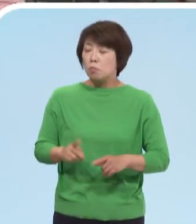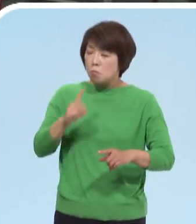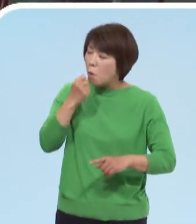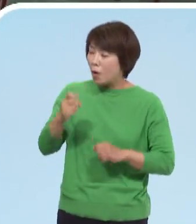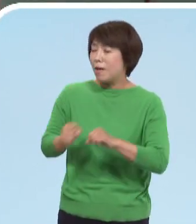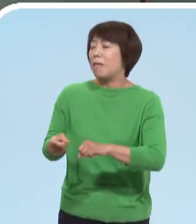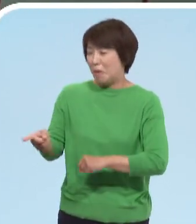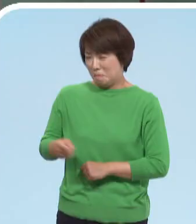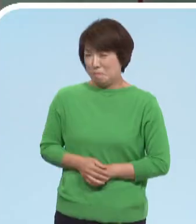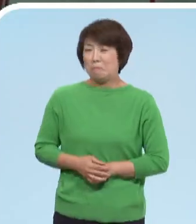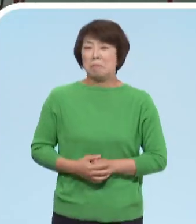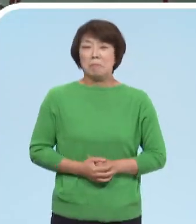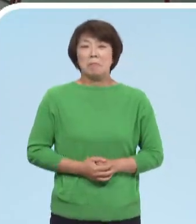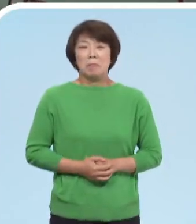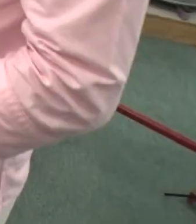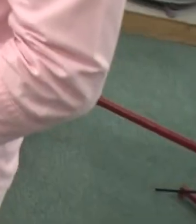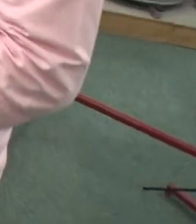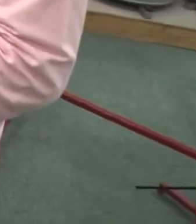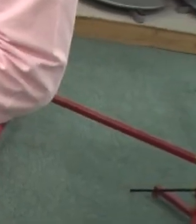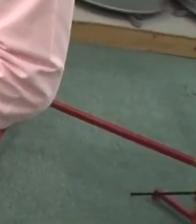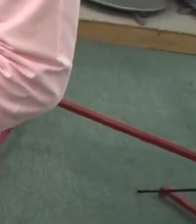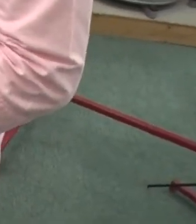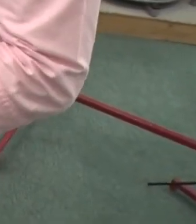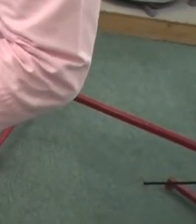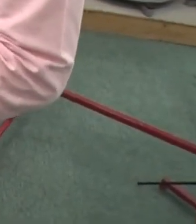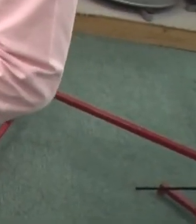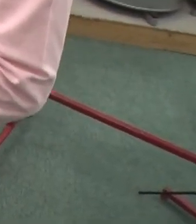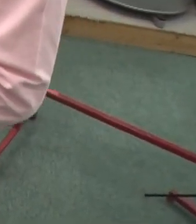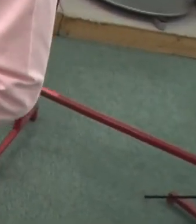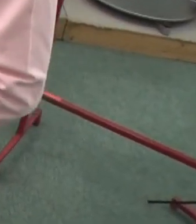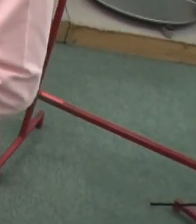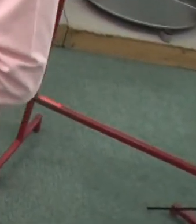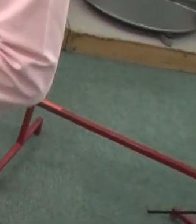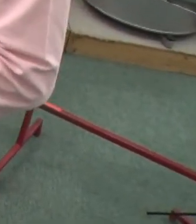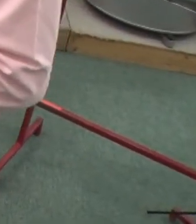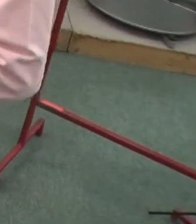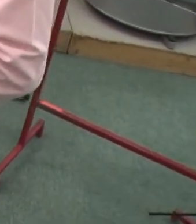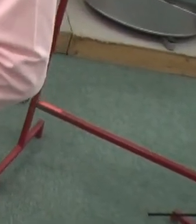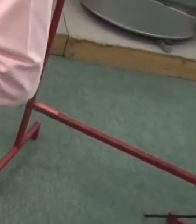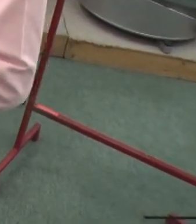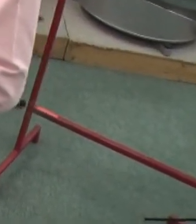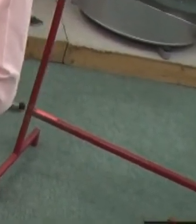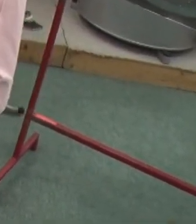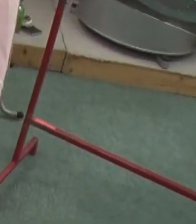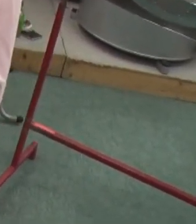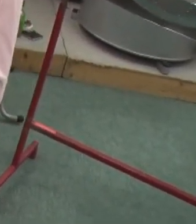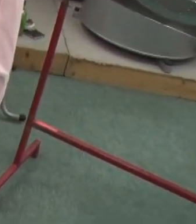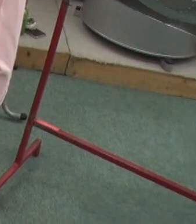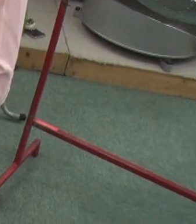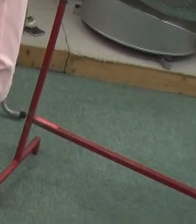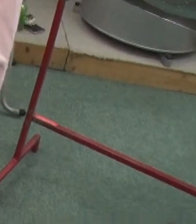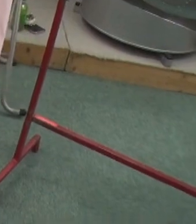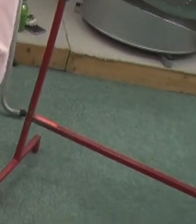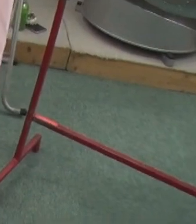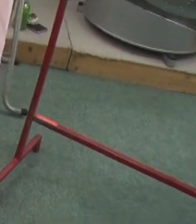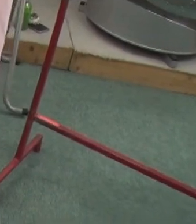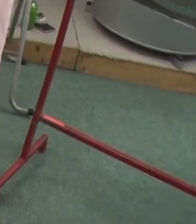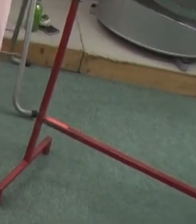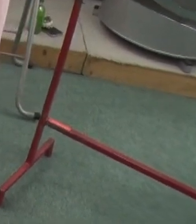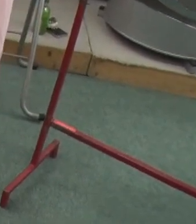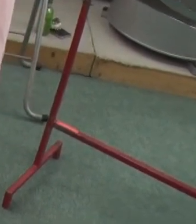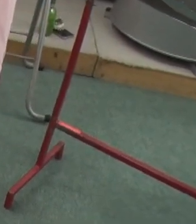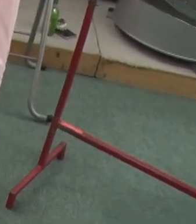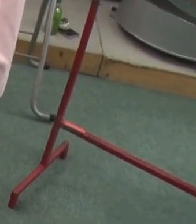一回3、4、ソ、ド、シ、ド、で、なか、